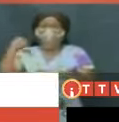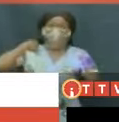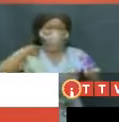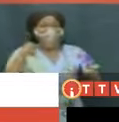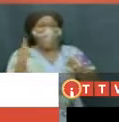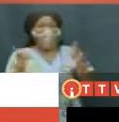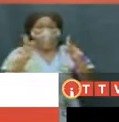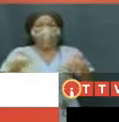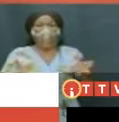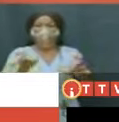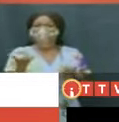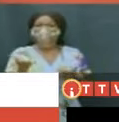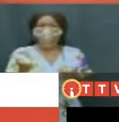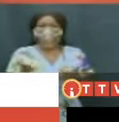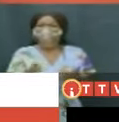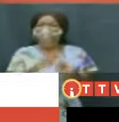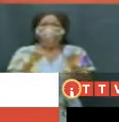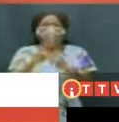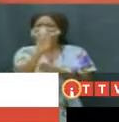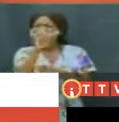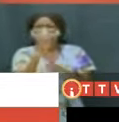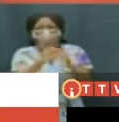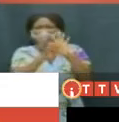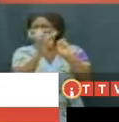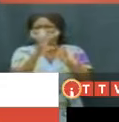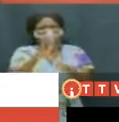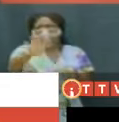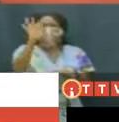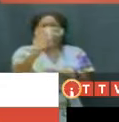munthu uli ndi potential kuti utha